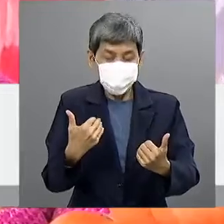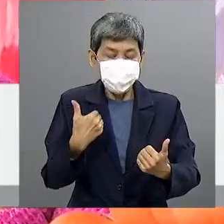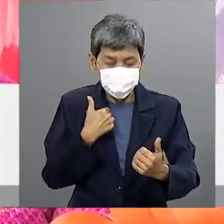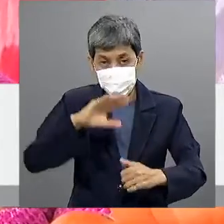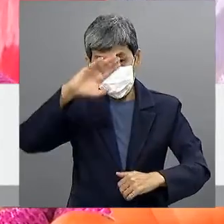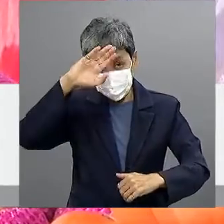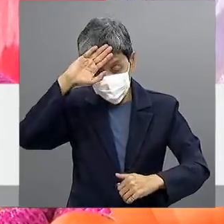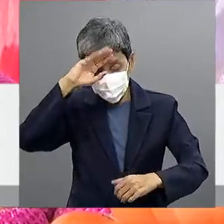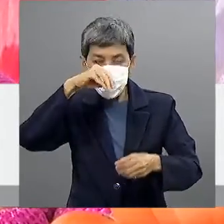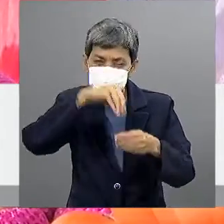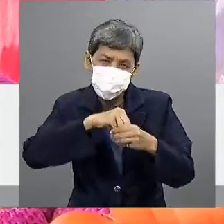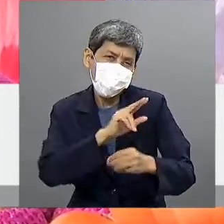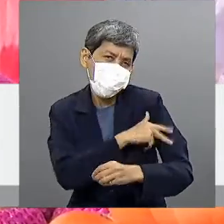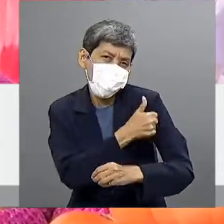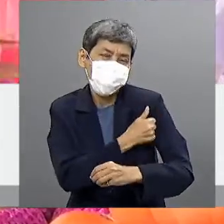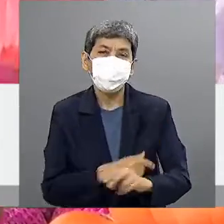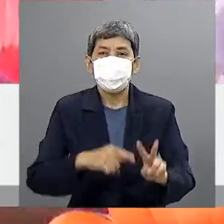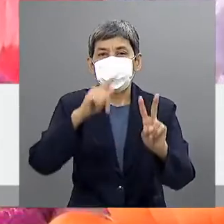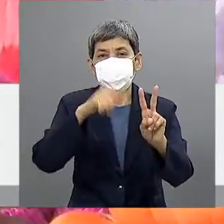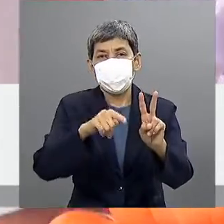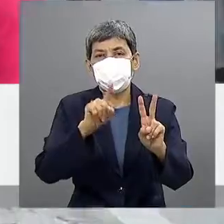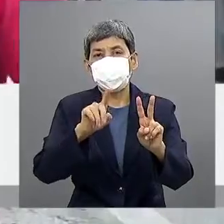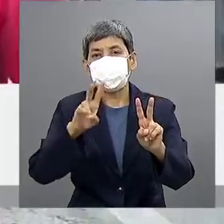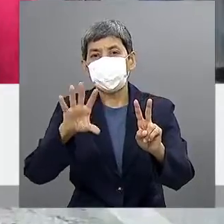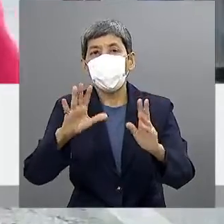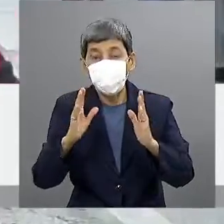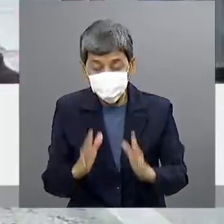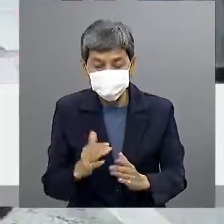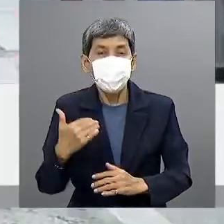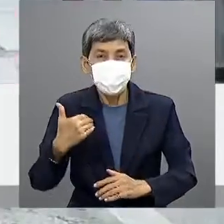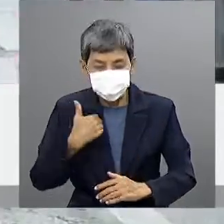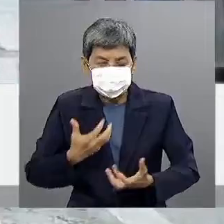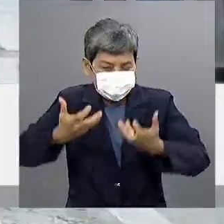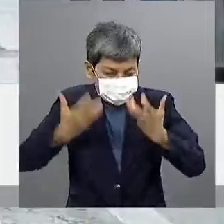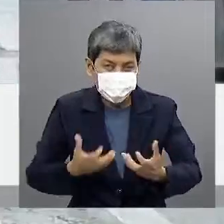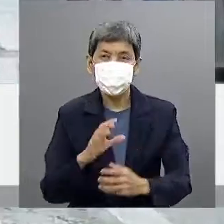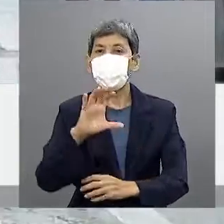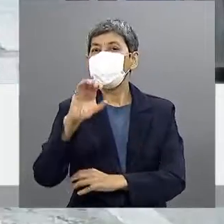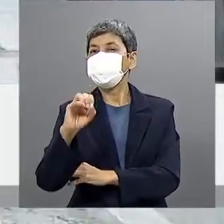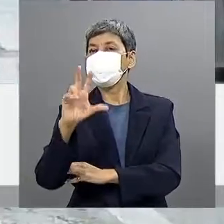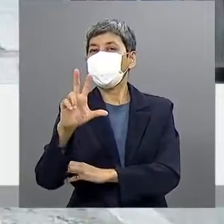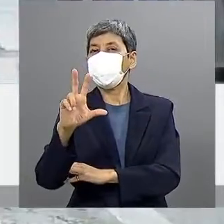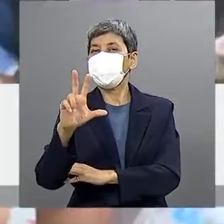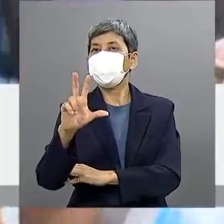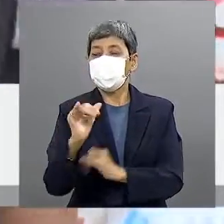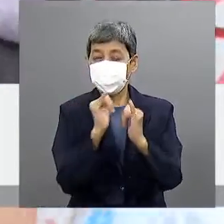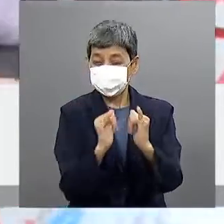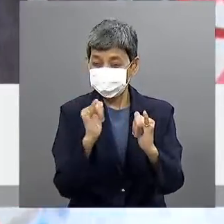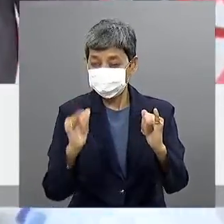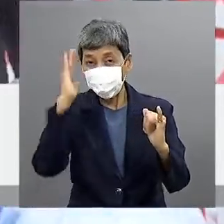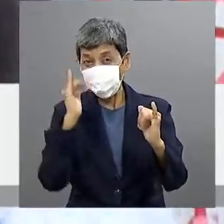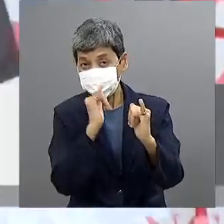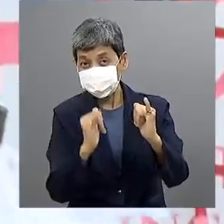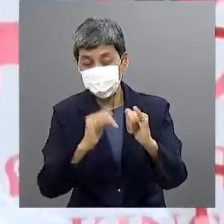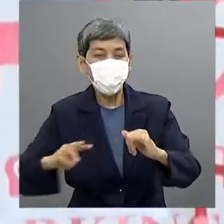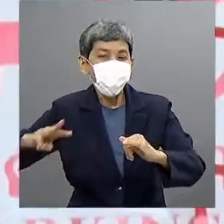อยู่ 2,175 คนแล้วก็มีผู้ป่วยหนัก53คนส่วนยอดเตียงขณะนี้นะครับว่างเพียง 10% เท่านั้น